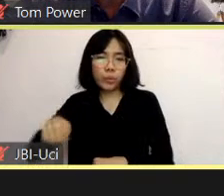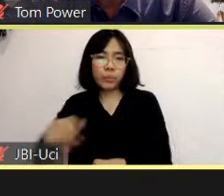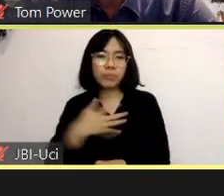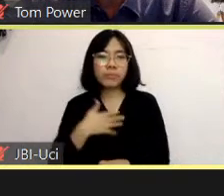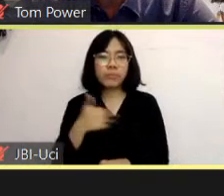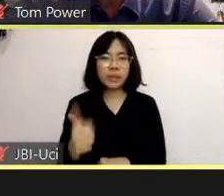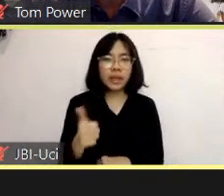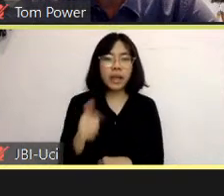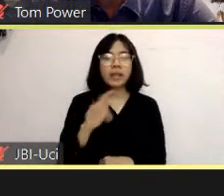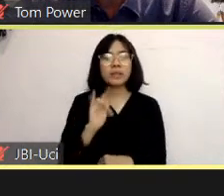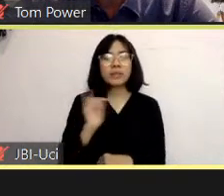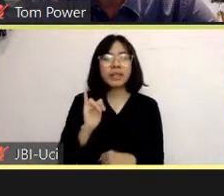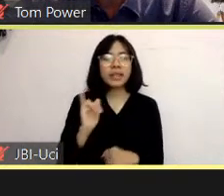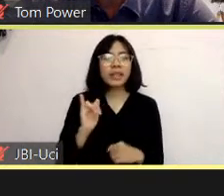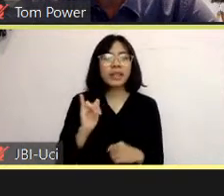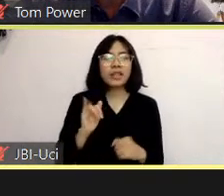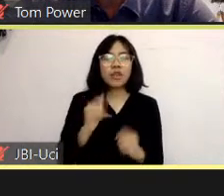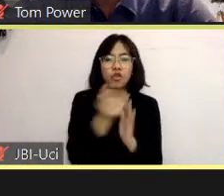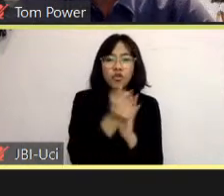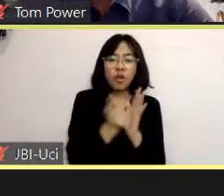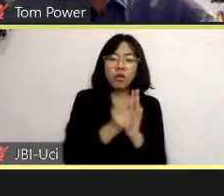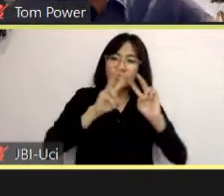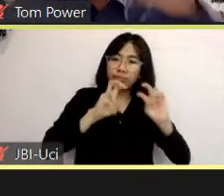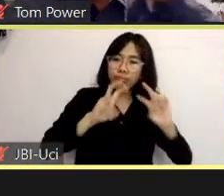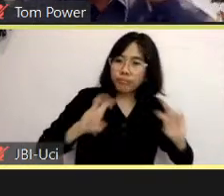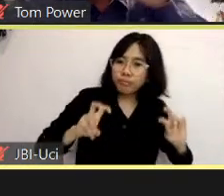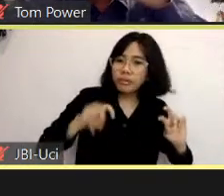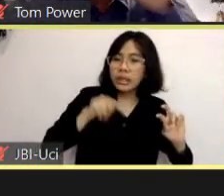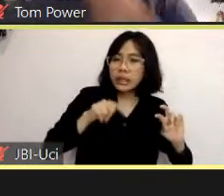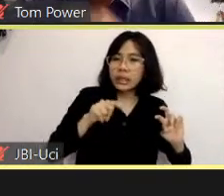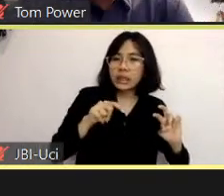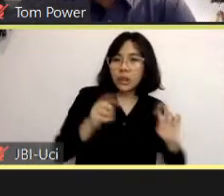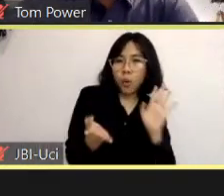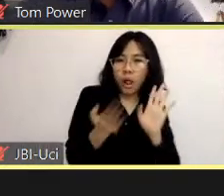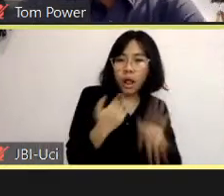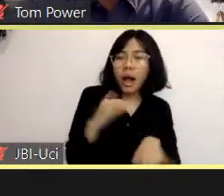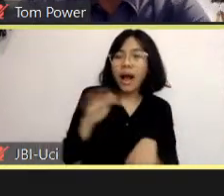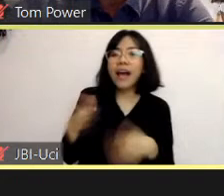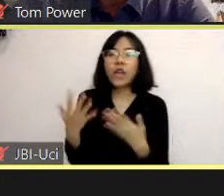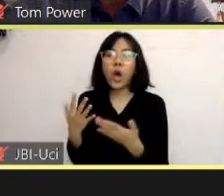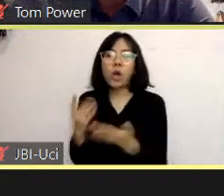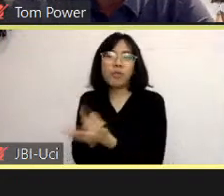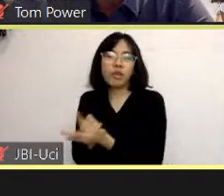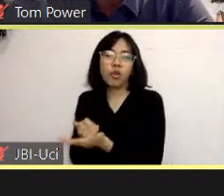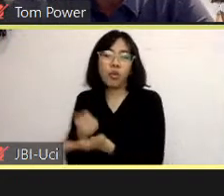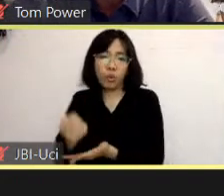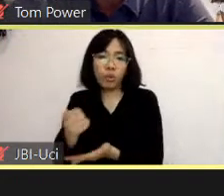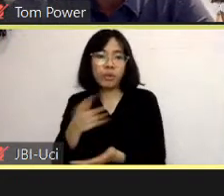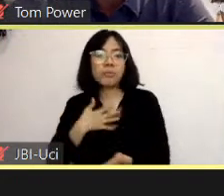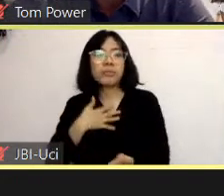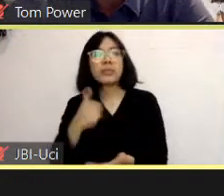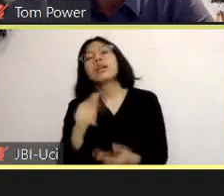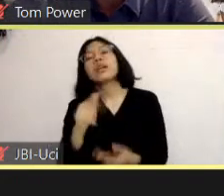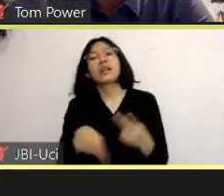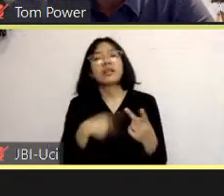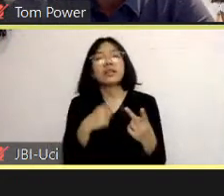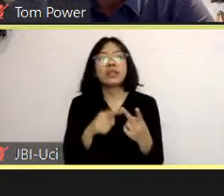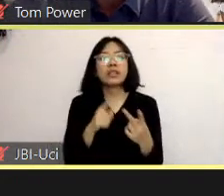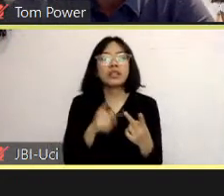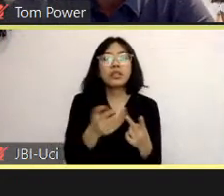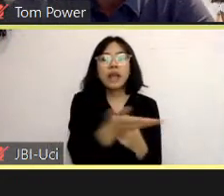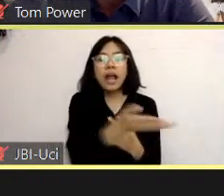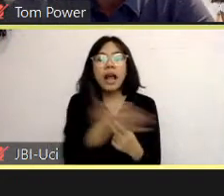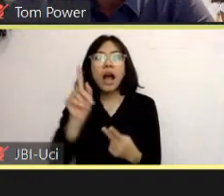judicial review atau bisa lewat gugatan. Lalu yang kedua, kepada masyarakat sipil, kita bisa meningkatkan literasi keamanan digital